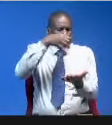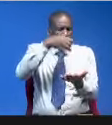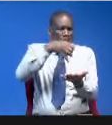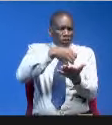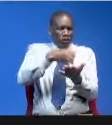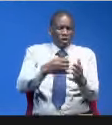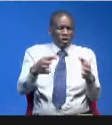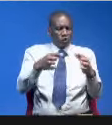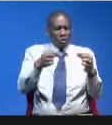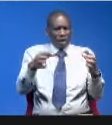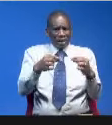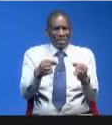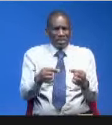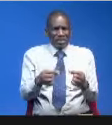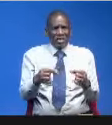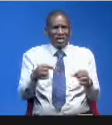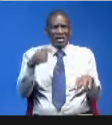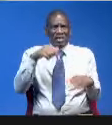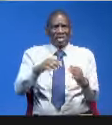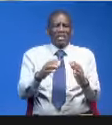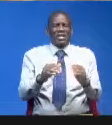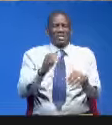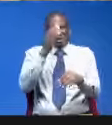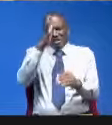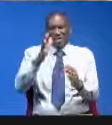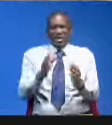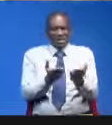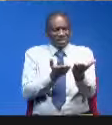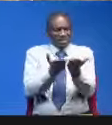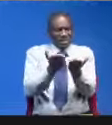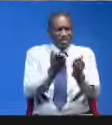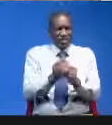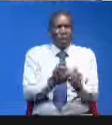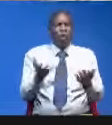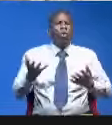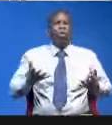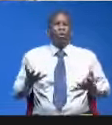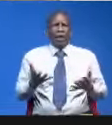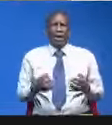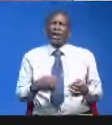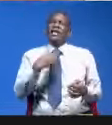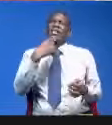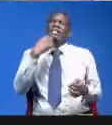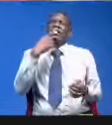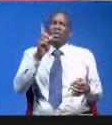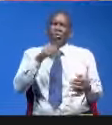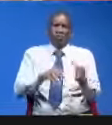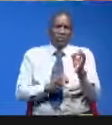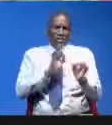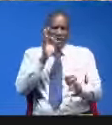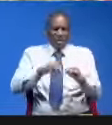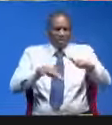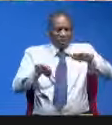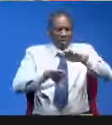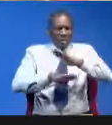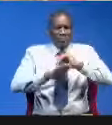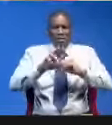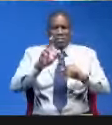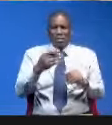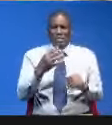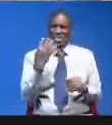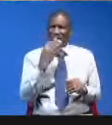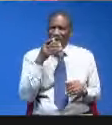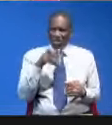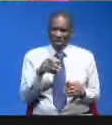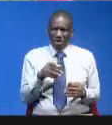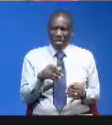matamshi yake katika ibada ya Jumapili, ambapo alisema ikiwa naibu rais Rigathi